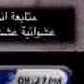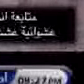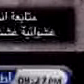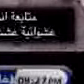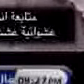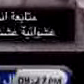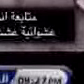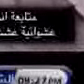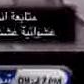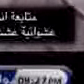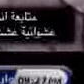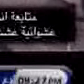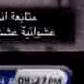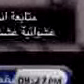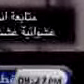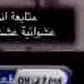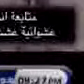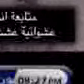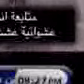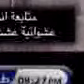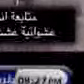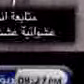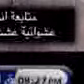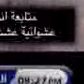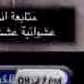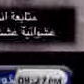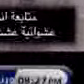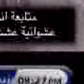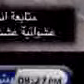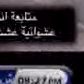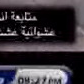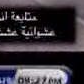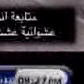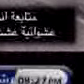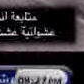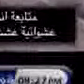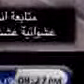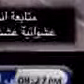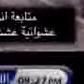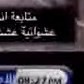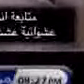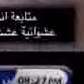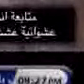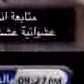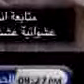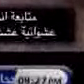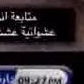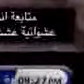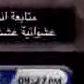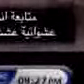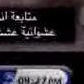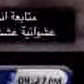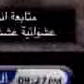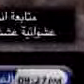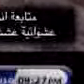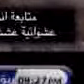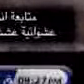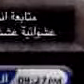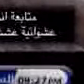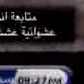احنا هنا في المهندسين انا بقولها بصوت عالي احنا في المهندسين عشان السيد محافظ الجيزه لو ما كانش شاف المنطقه دي انا بقول له يا